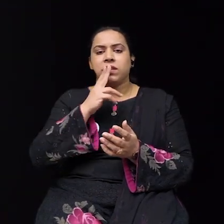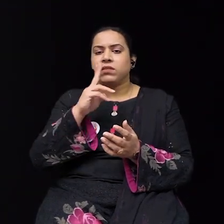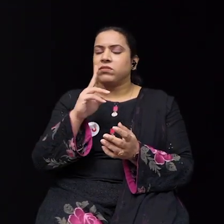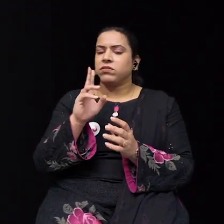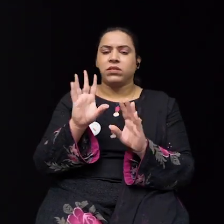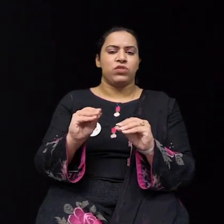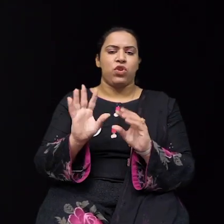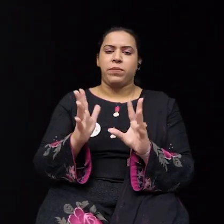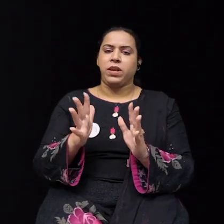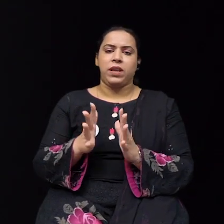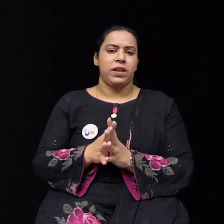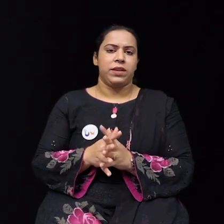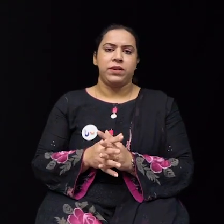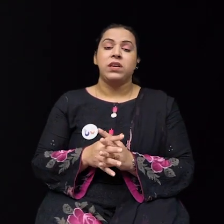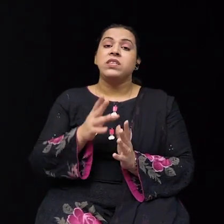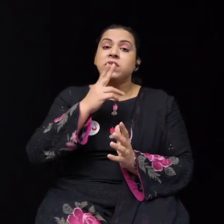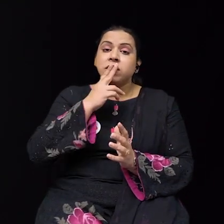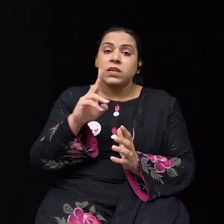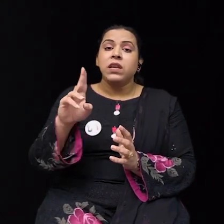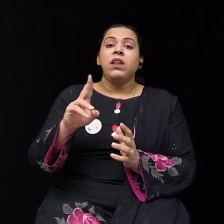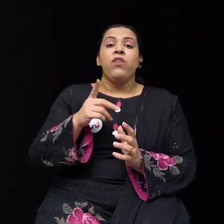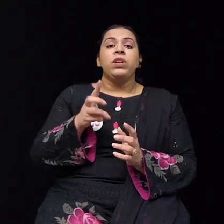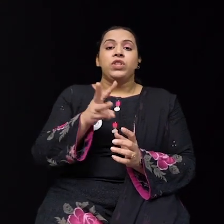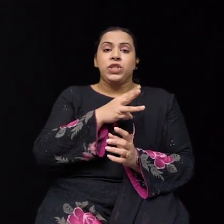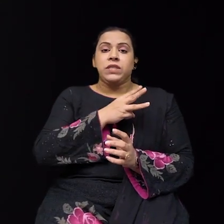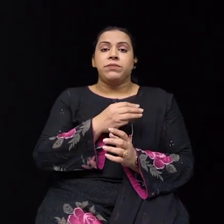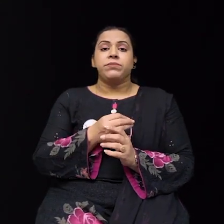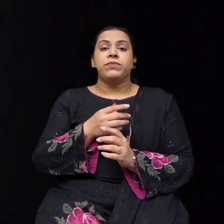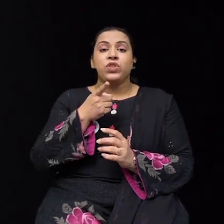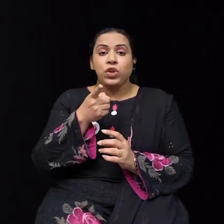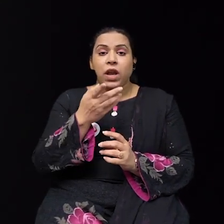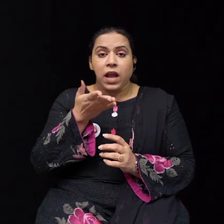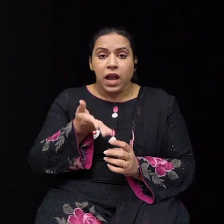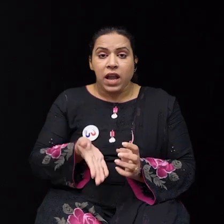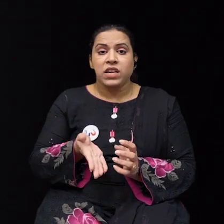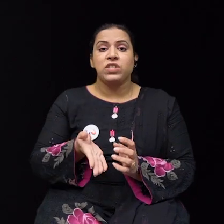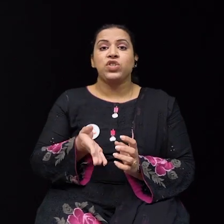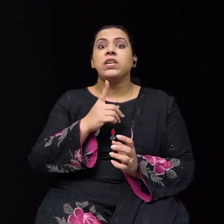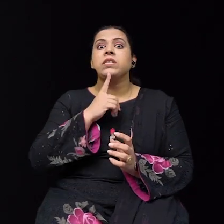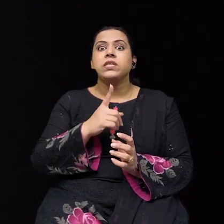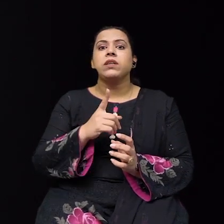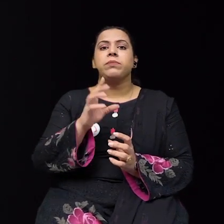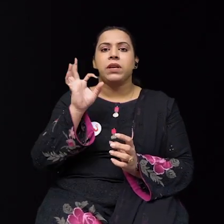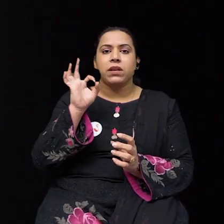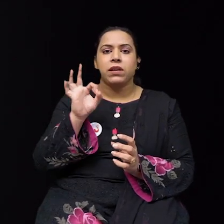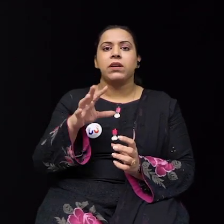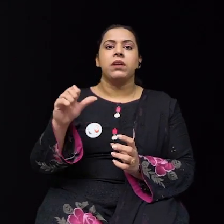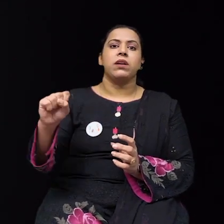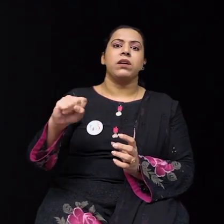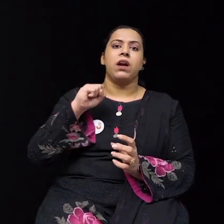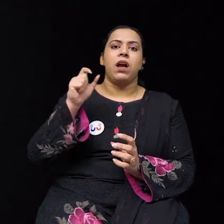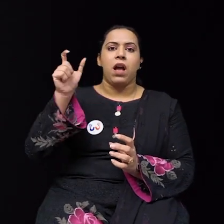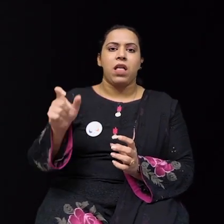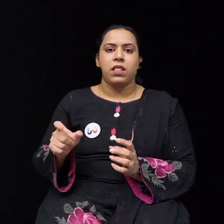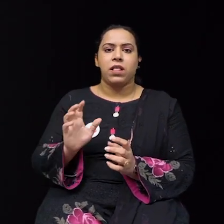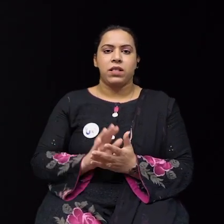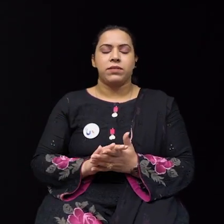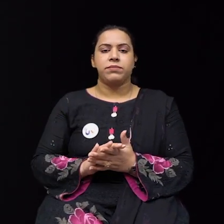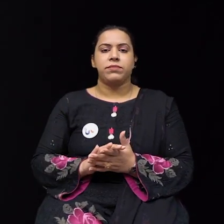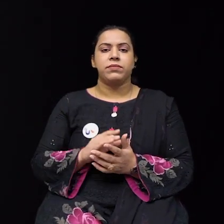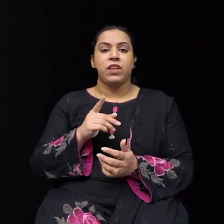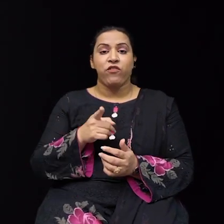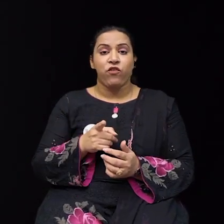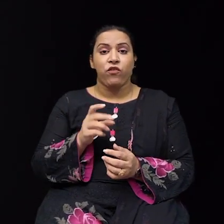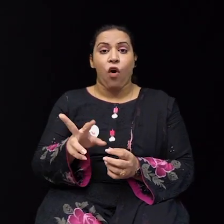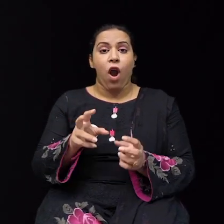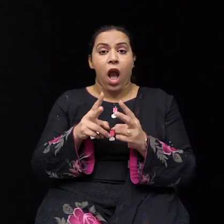سے باز نہیں آتے۔ یہ سگریٹ وہ چیز ہے جو آج حقیقت میں سب سے بڑا قاتل آپ کے ہاں پھر رہا ہے۔ یہ